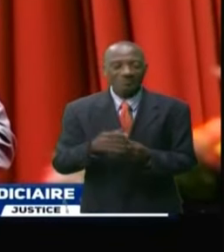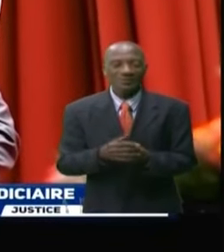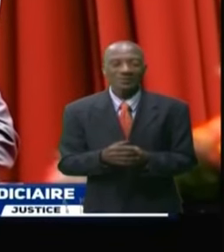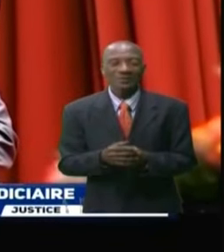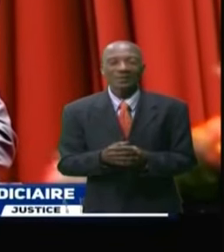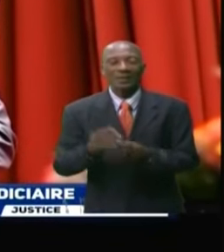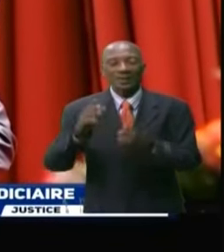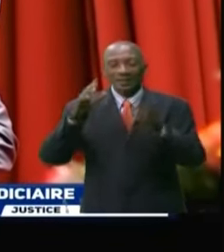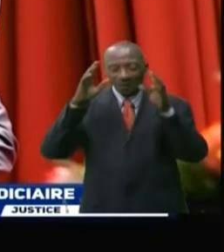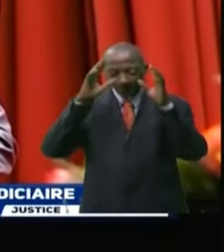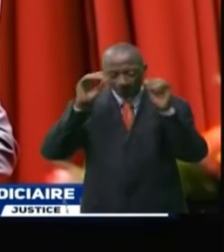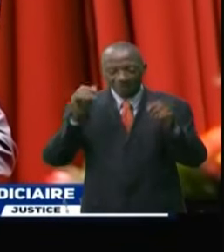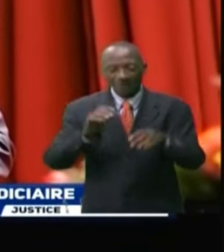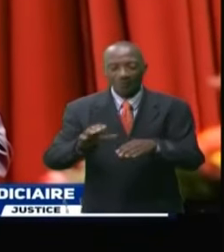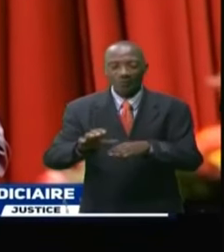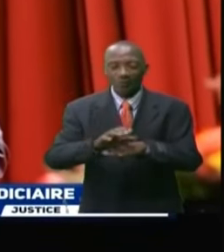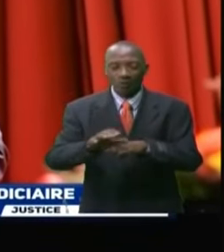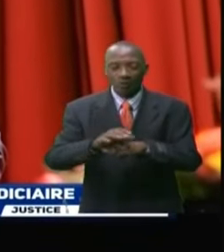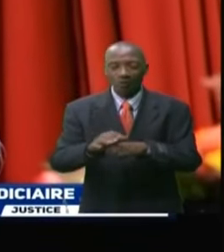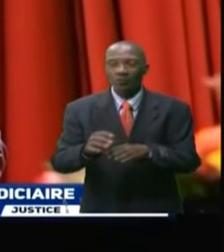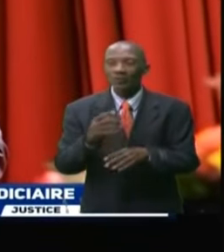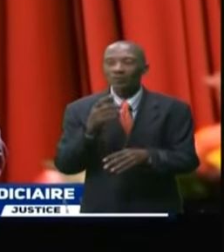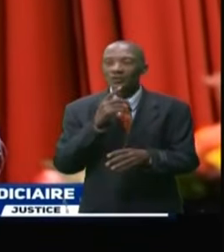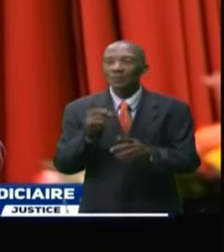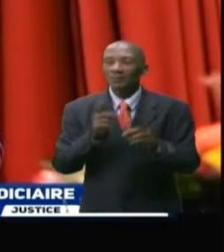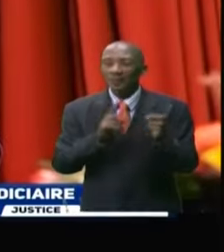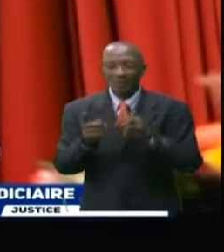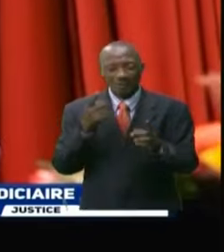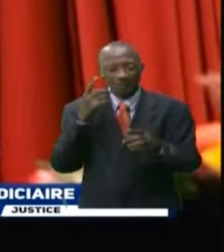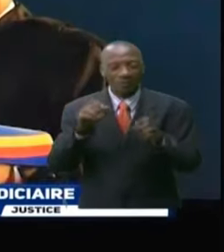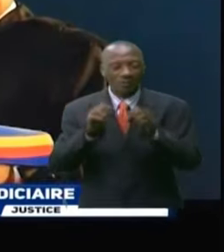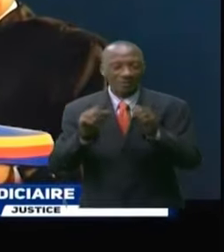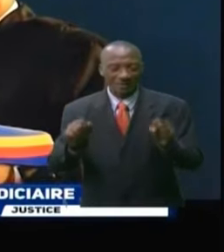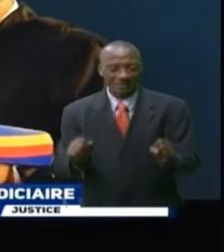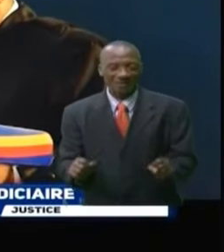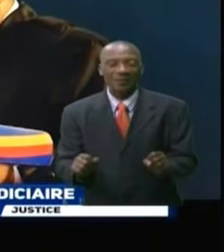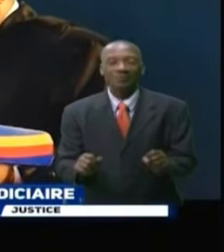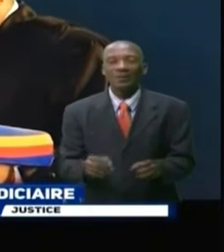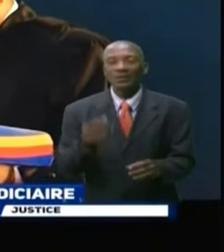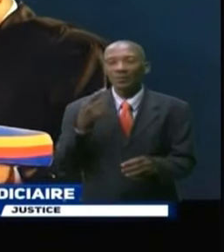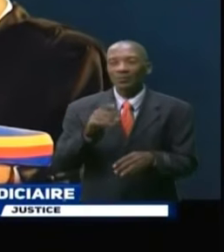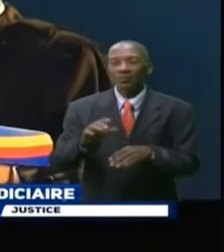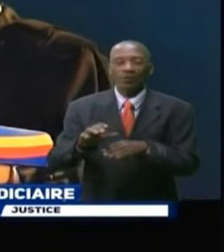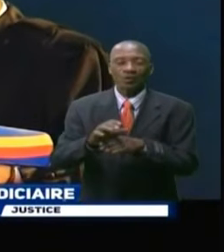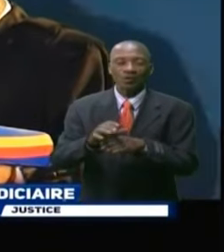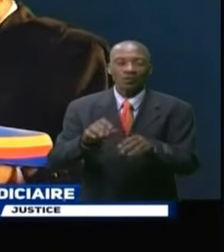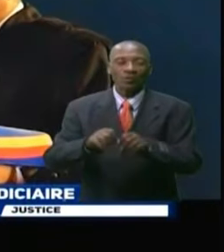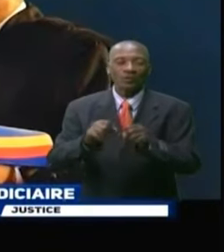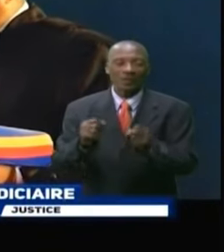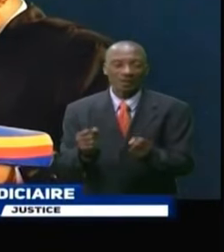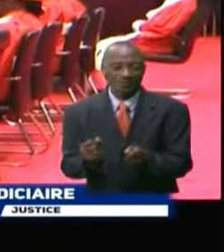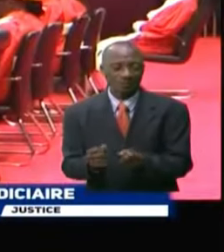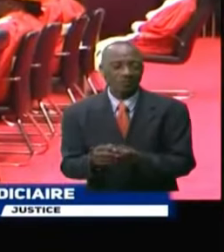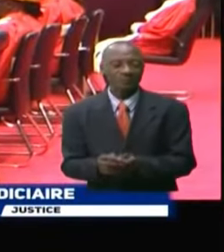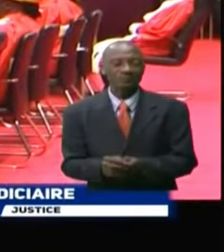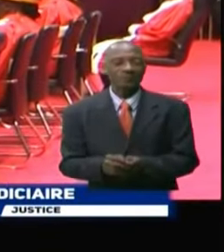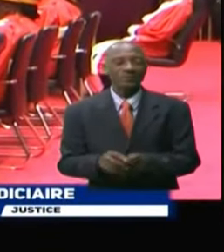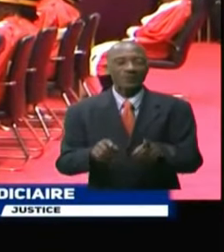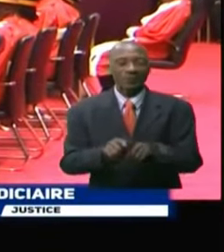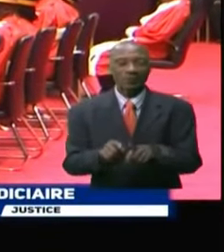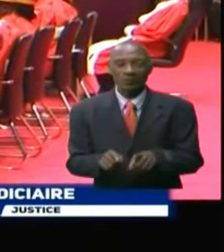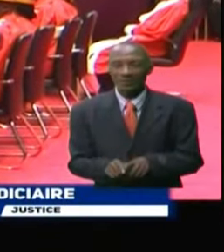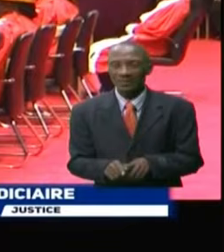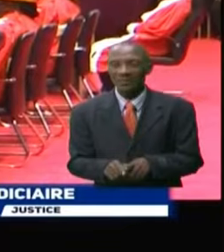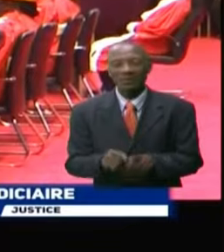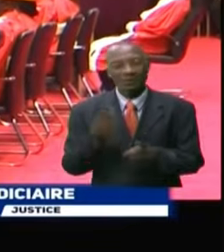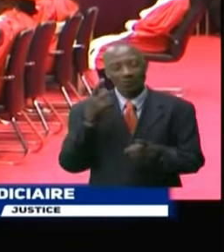sujet à caractère éminemment social, à savoir la pensée de retraite du magistrat